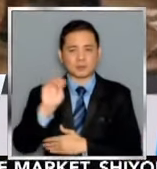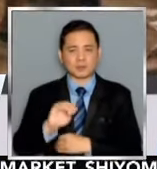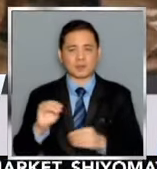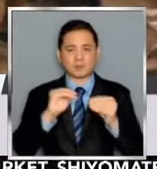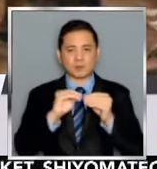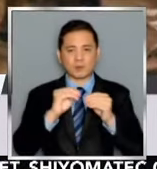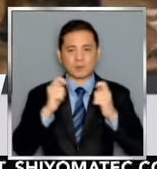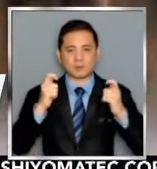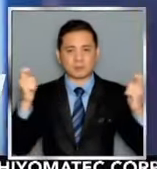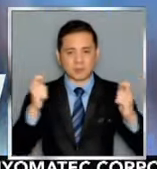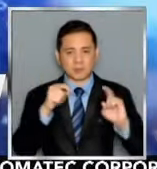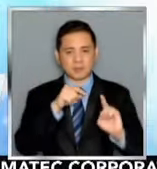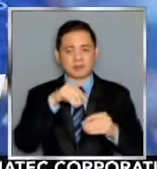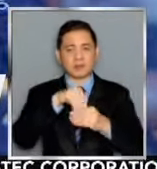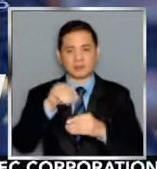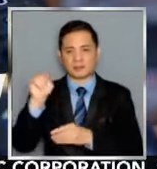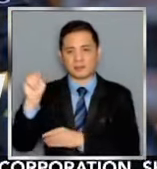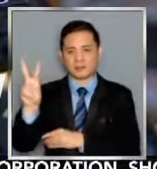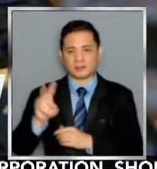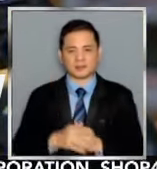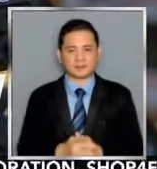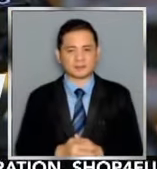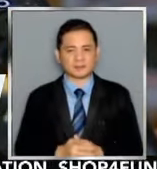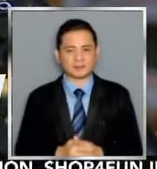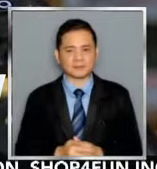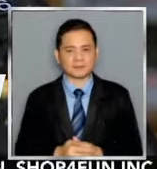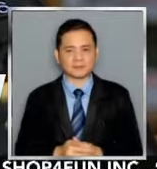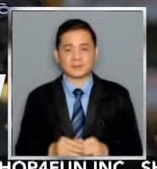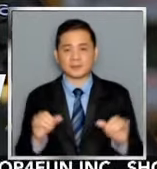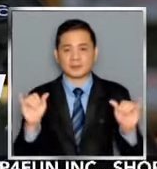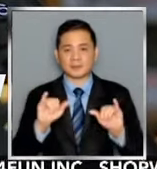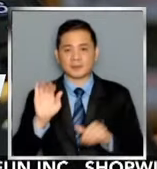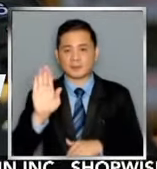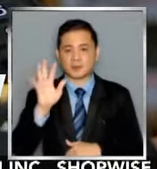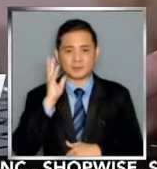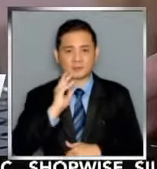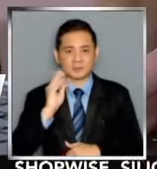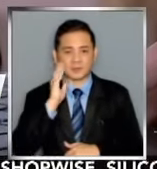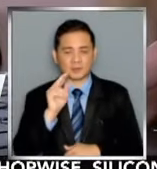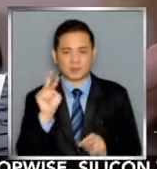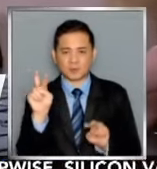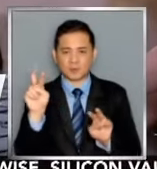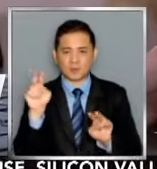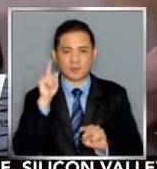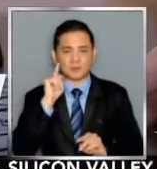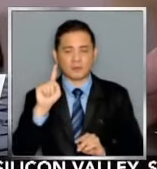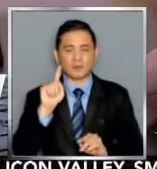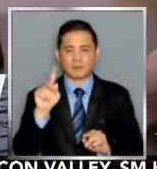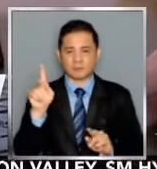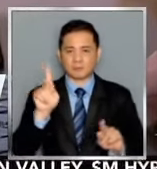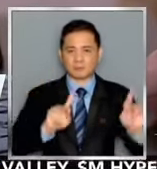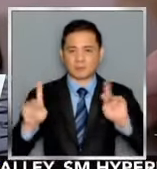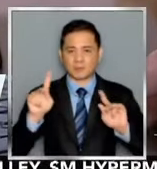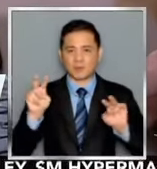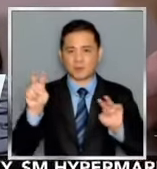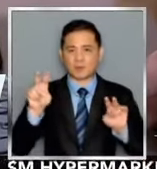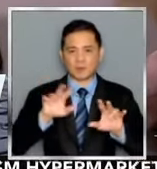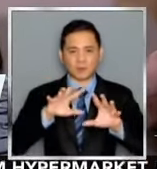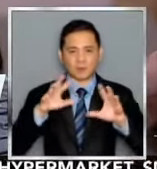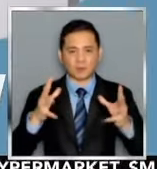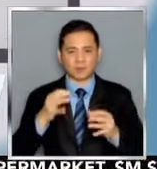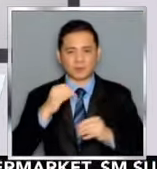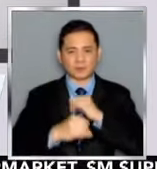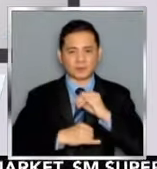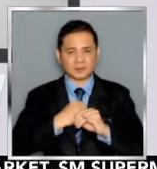screens. Ganyan din ang magiging viewing experience ng ating mga Kapuso abroad sa pamamagitan ng GMA International